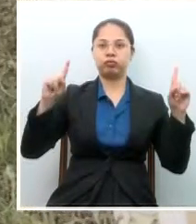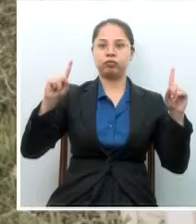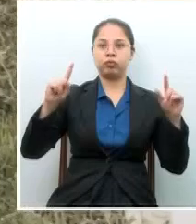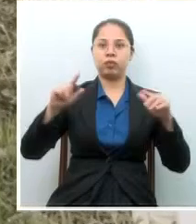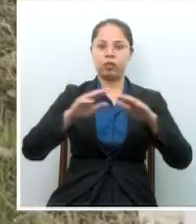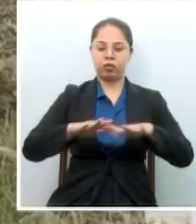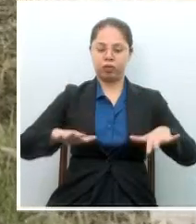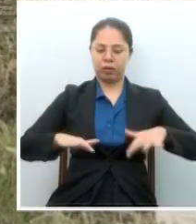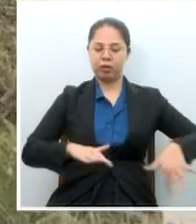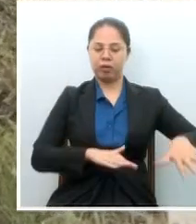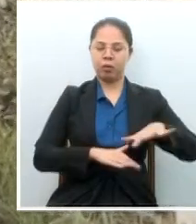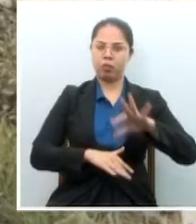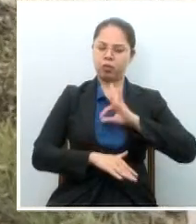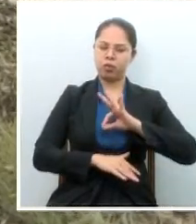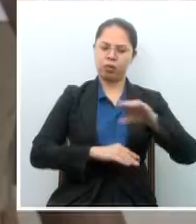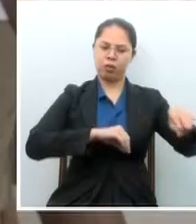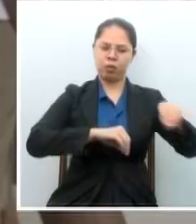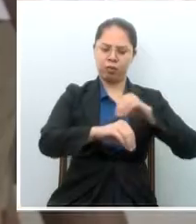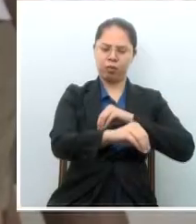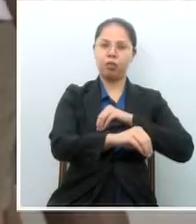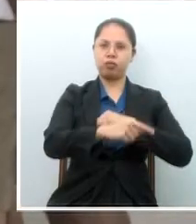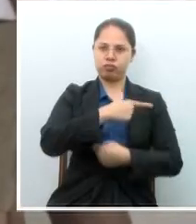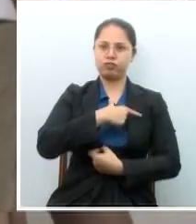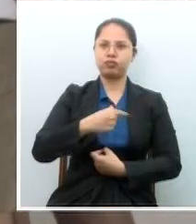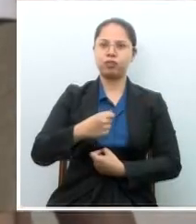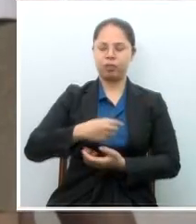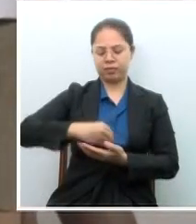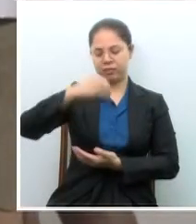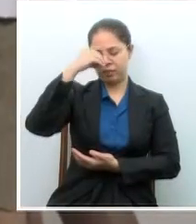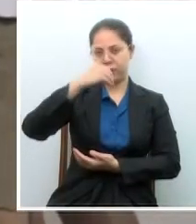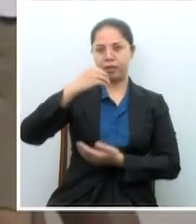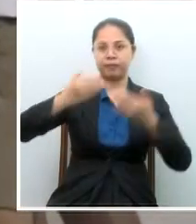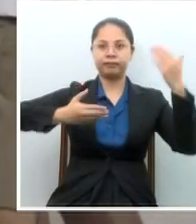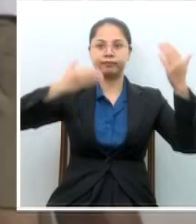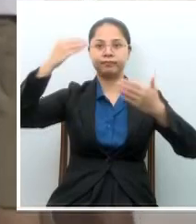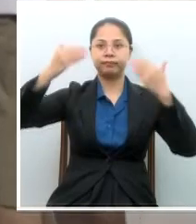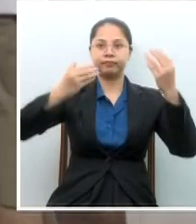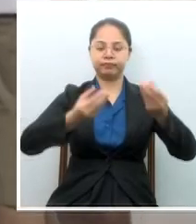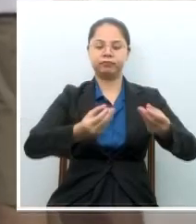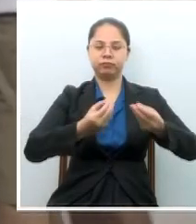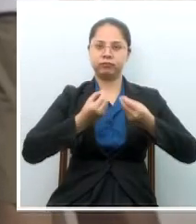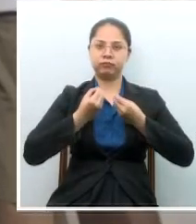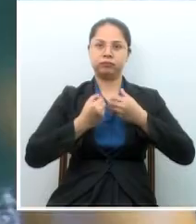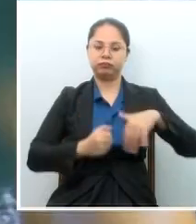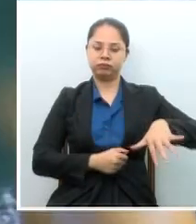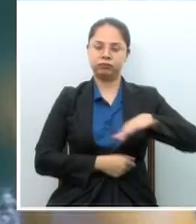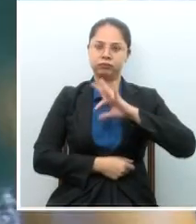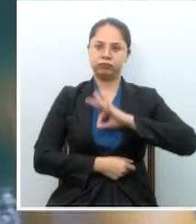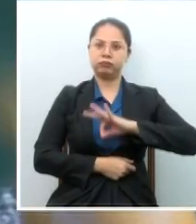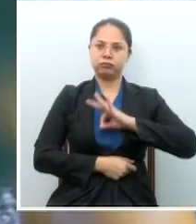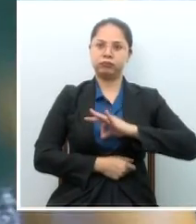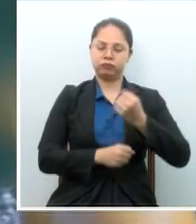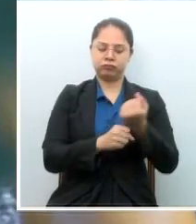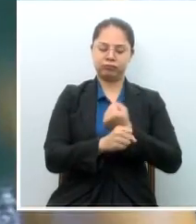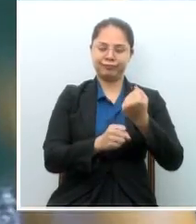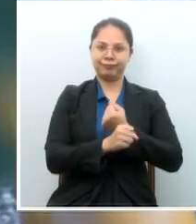ข้าใจนักเรียนจึงทําให้หนูชอบวิชานี้มากเลยค่ะและยังมีกิจกรรมที่เข้ามาสอดแทรกเพื่อให้นักเรียนฝึกคิดวิเคราะห์แยกแ